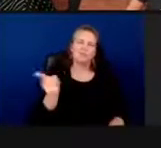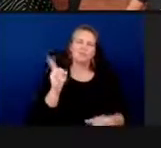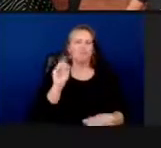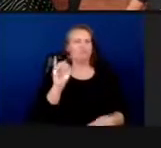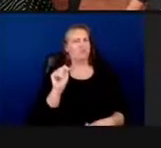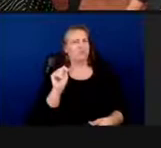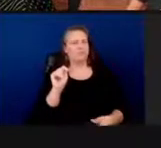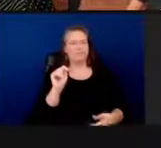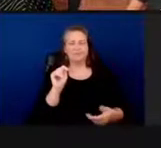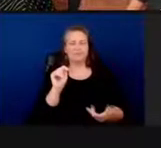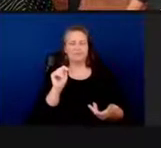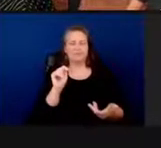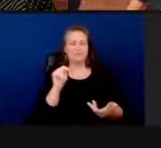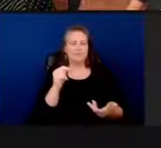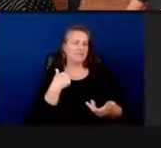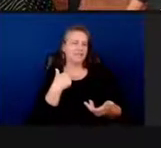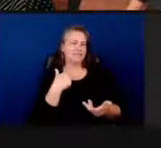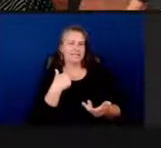wakiwa wadogo